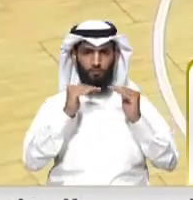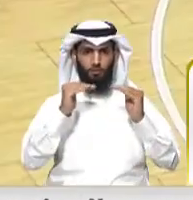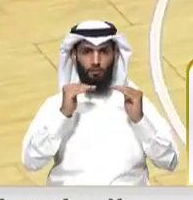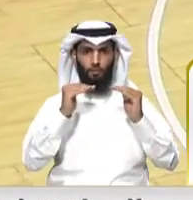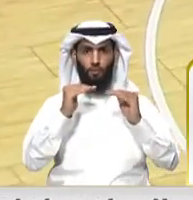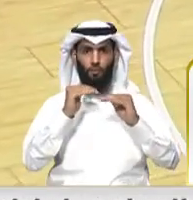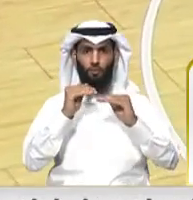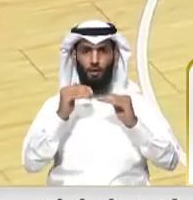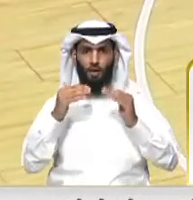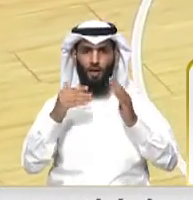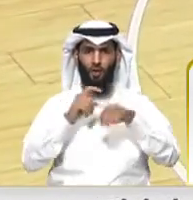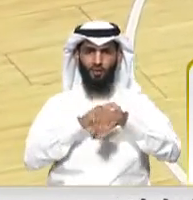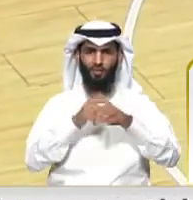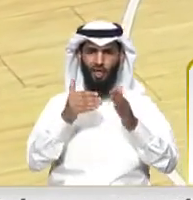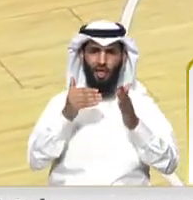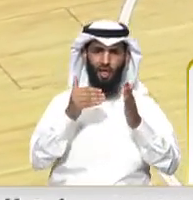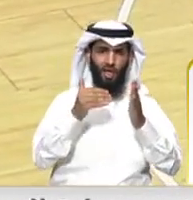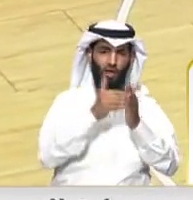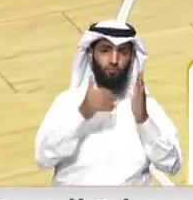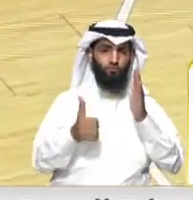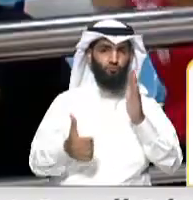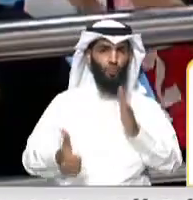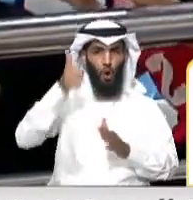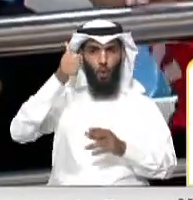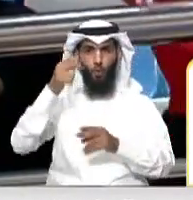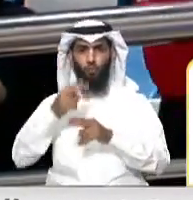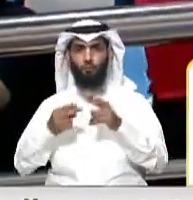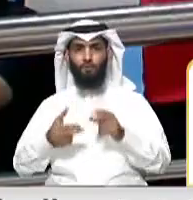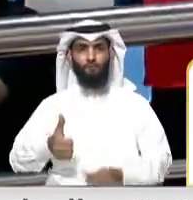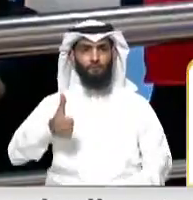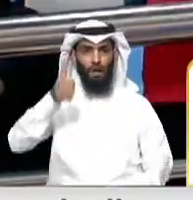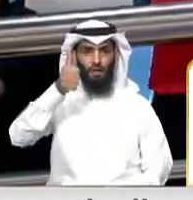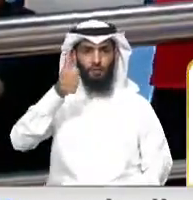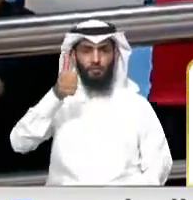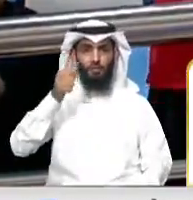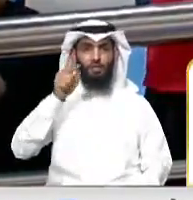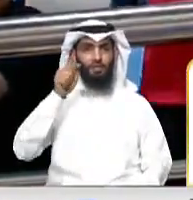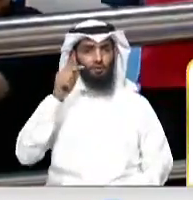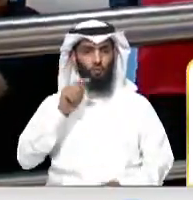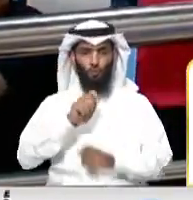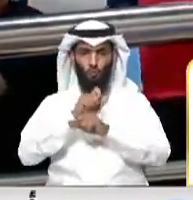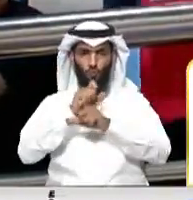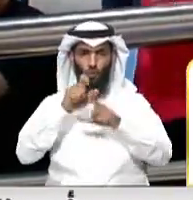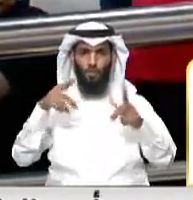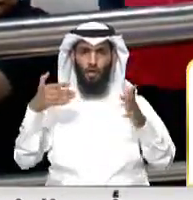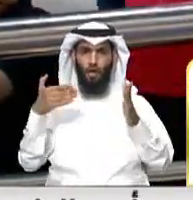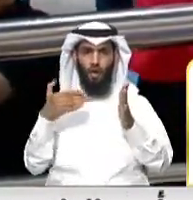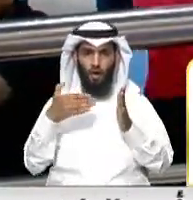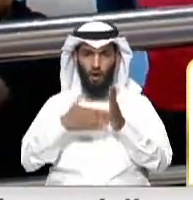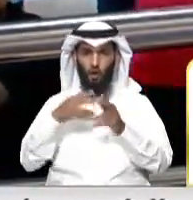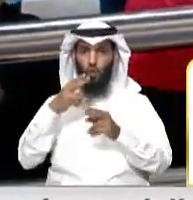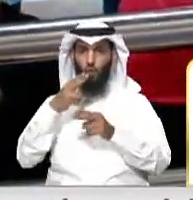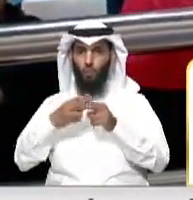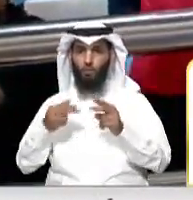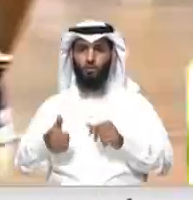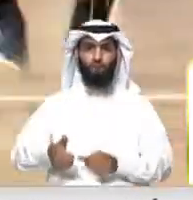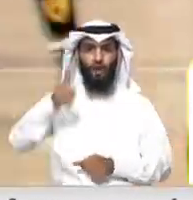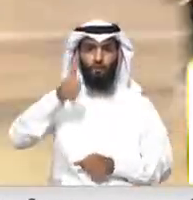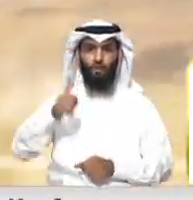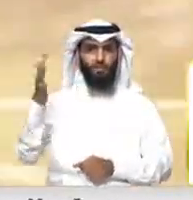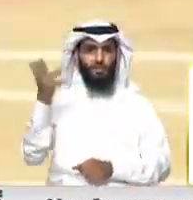تخطف المباراة بالخبرة، محققا بذلك الكويت الانتصار الثاني على التوالي في نهائي البلاي